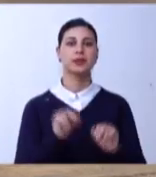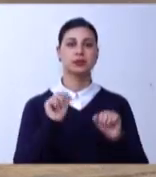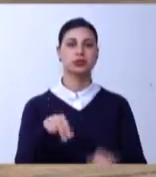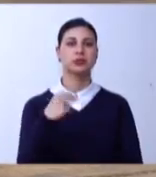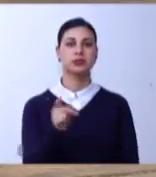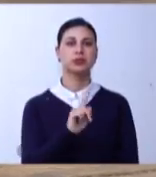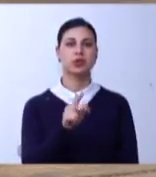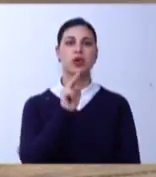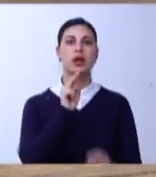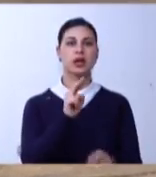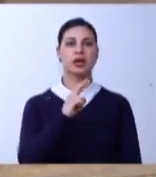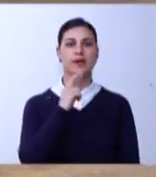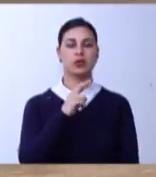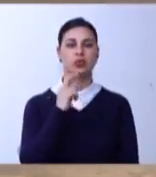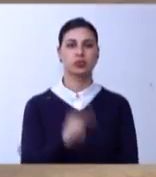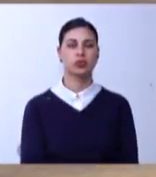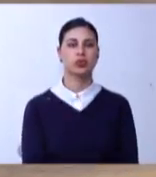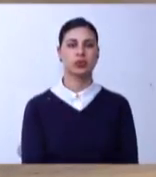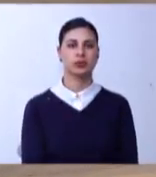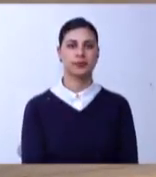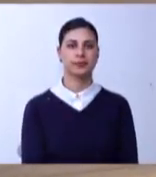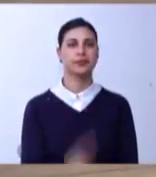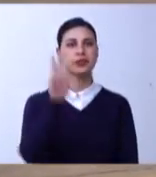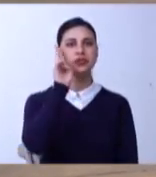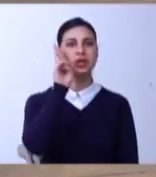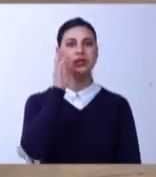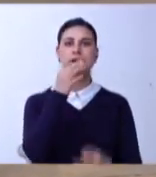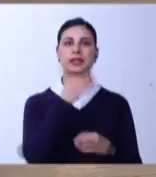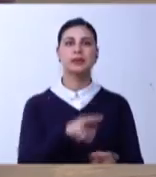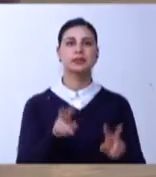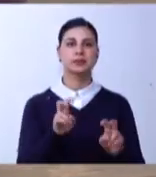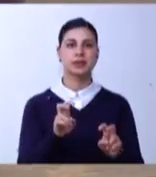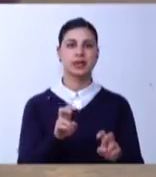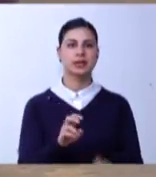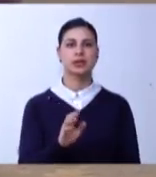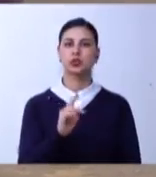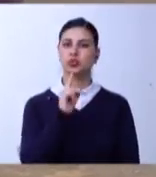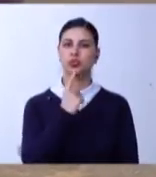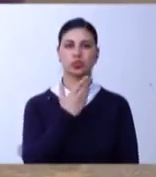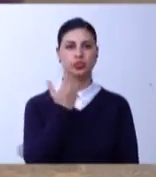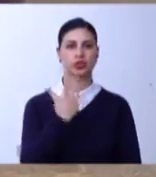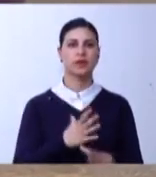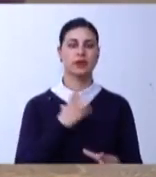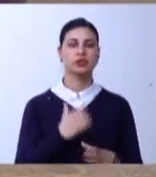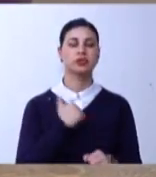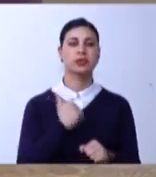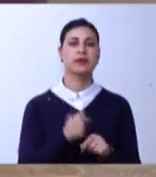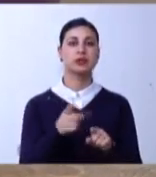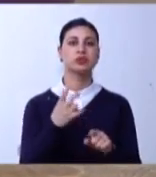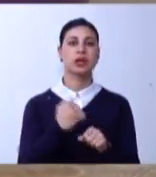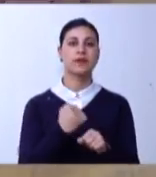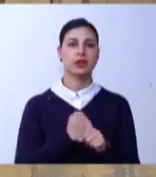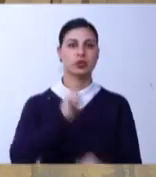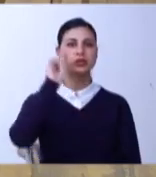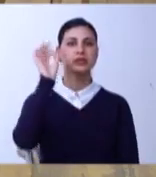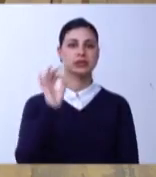გვაძლევს, რომ გავაკონტროლოთ შარდვა ნებისმიერი პოზიციიდან. არ არის რთული ვარჯიში, მთავარია, რომ ეს გაკეთდე